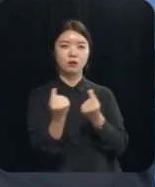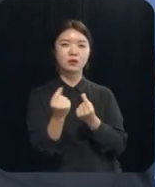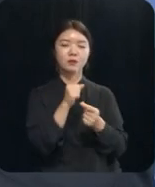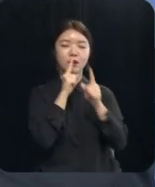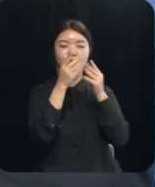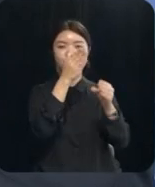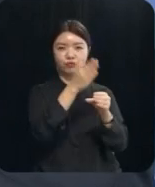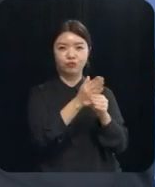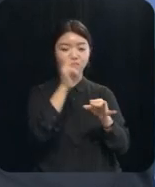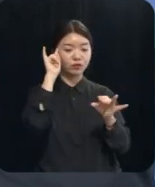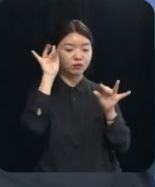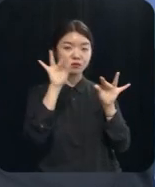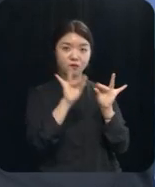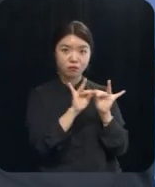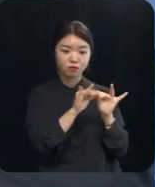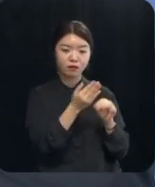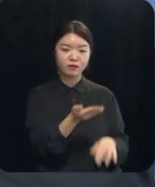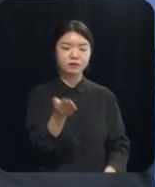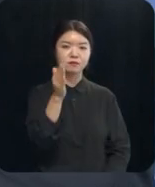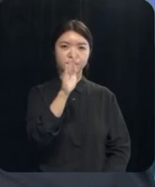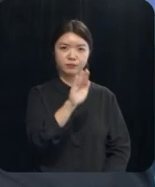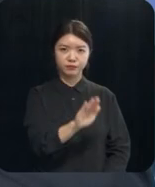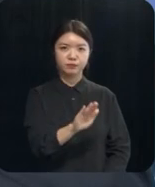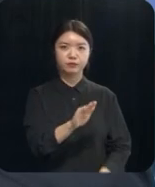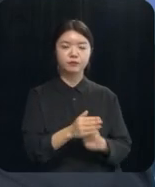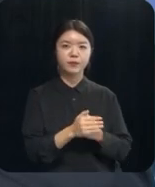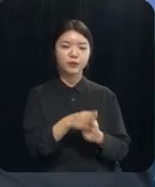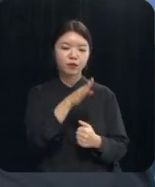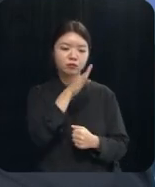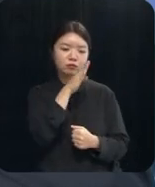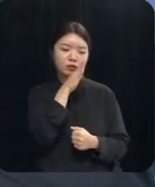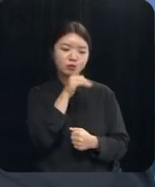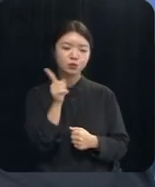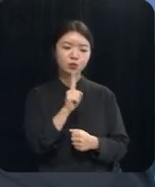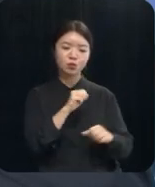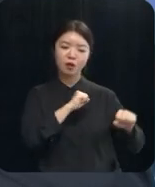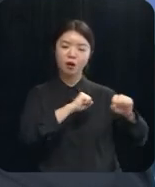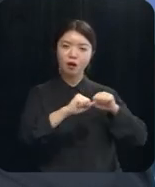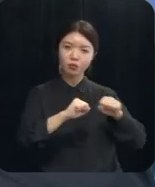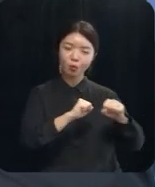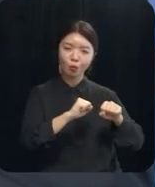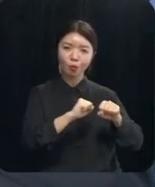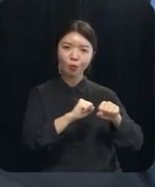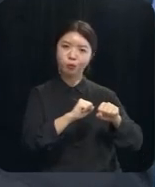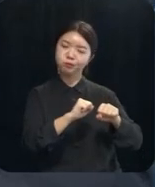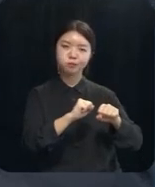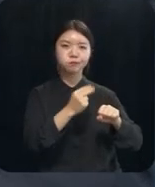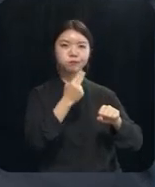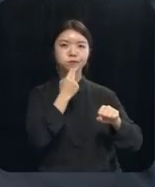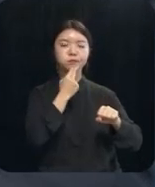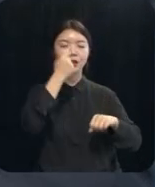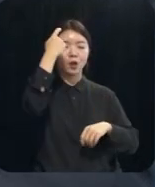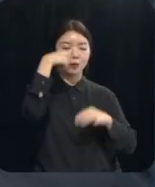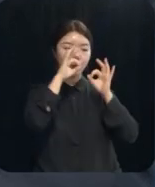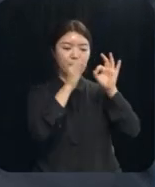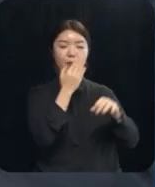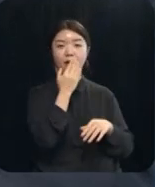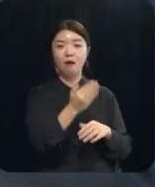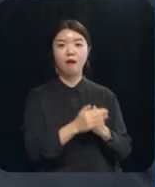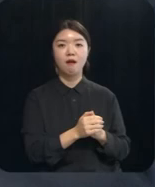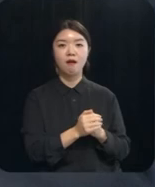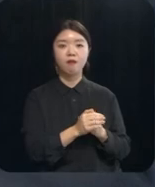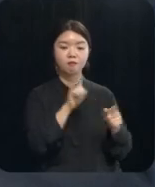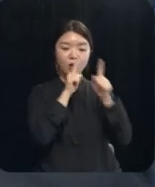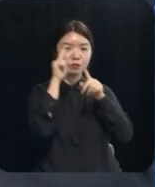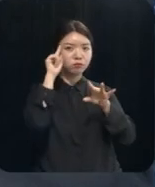있습니다. 찬성은 한다라고 하지만은 실질적인 어떤 행동은 담보되지 않다라고 볼 수밖에 없고